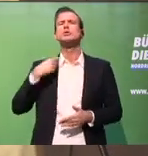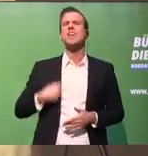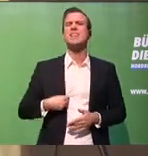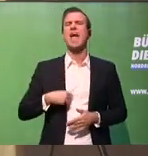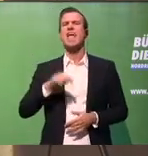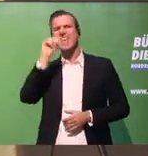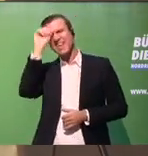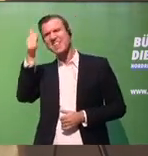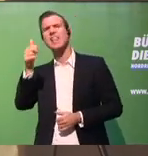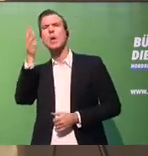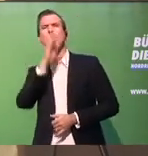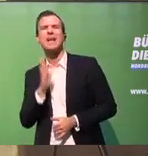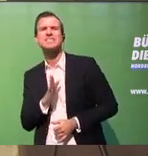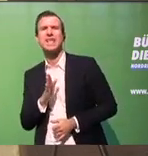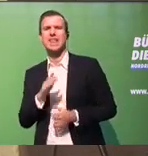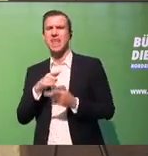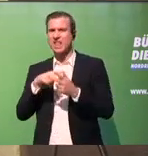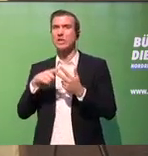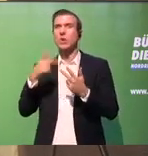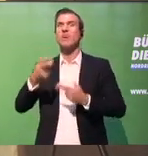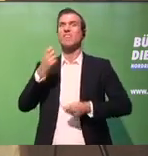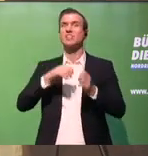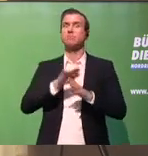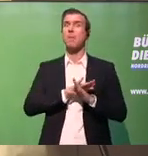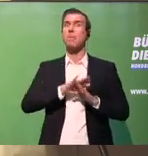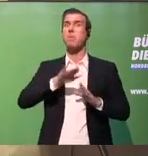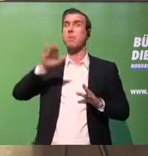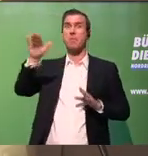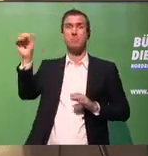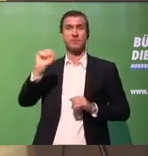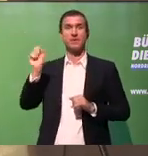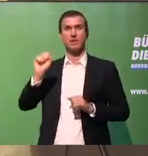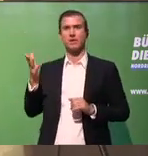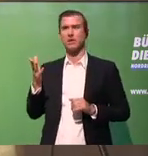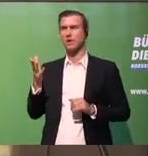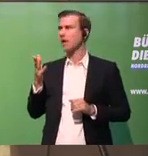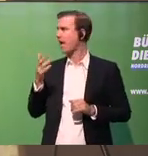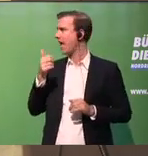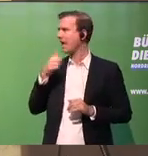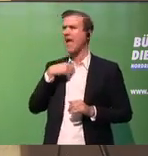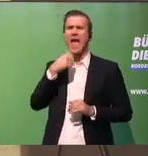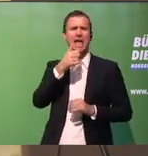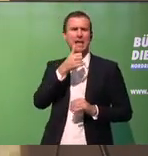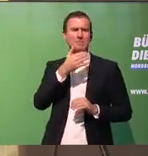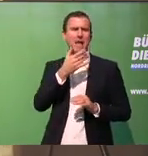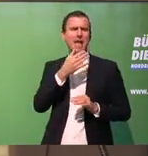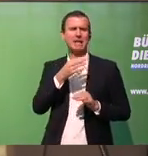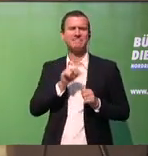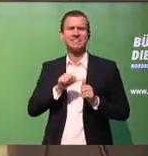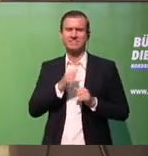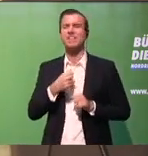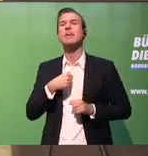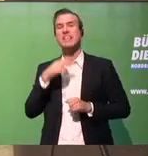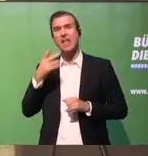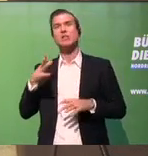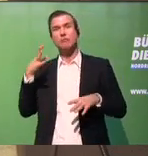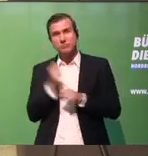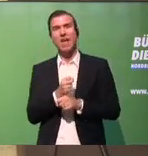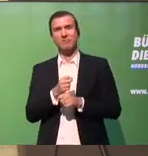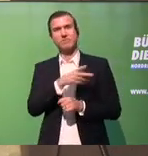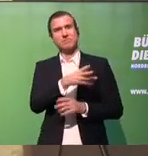Brasilien, die mit enormem Wirtschaftswachstum einhergehen, knappe Minute, bin gleich fertig, überhaupt mit ins Boot zu